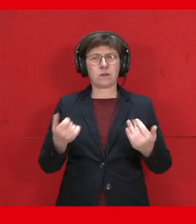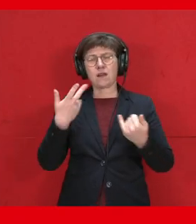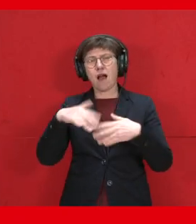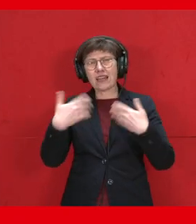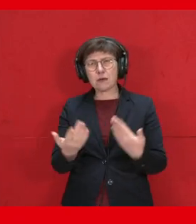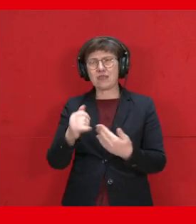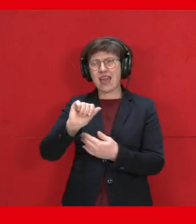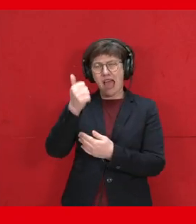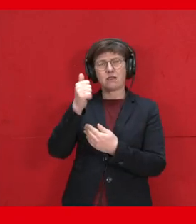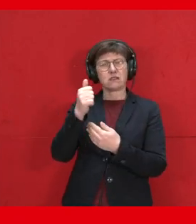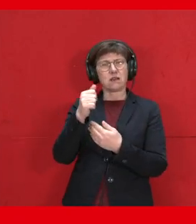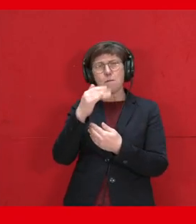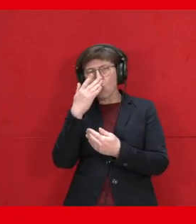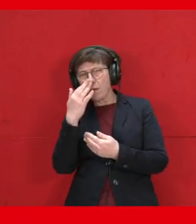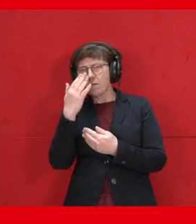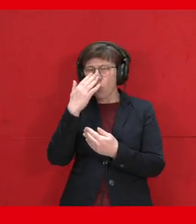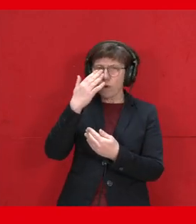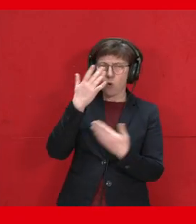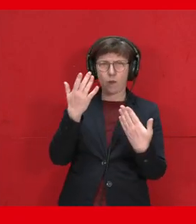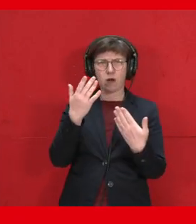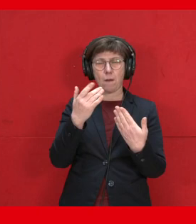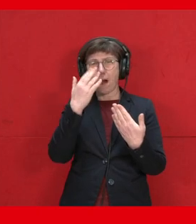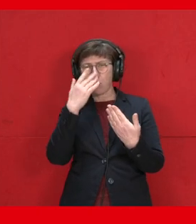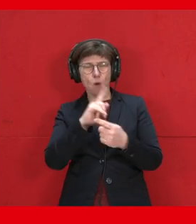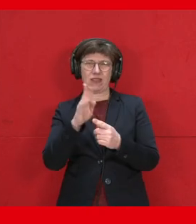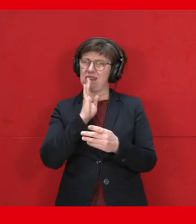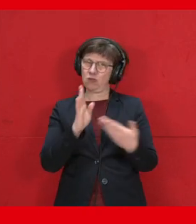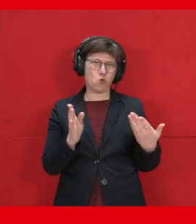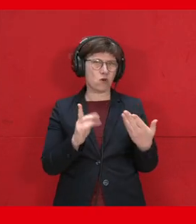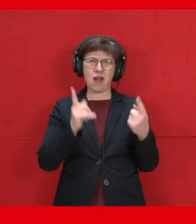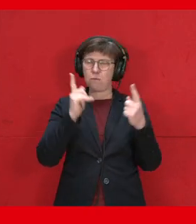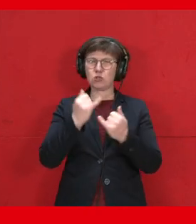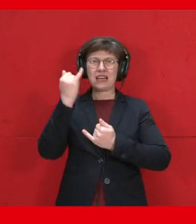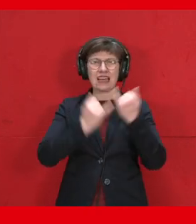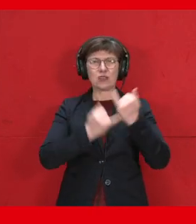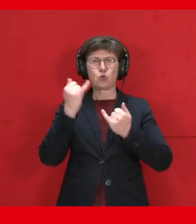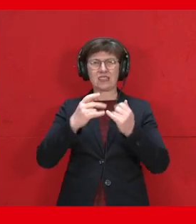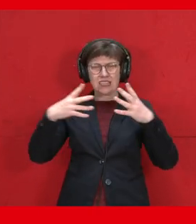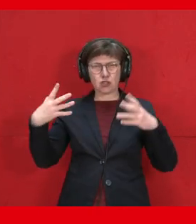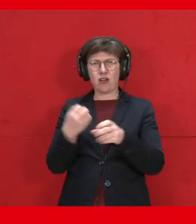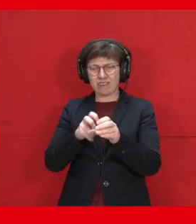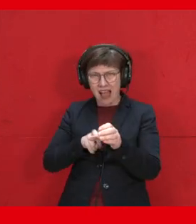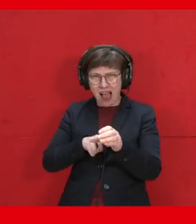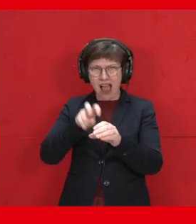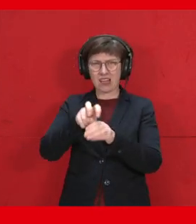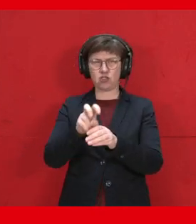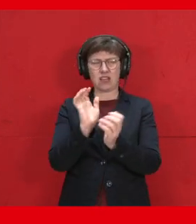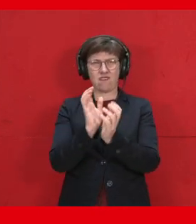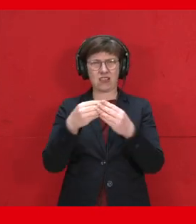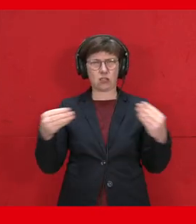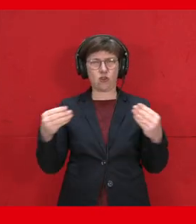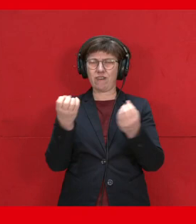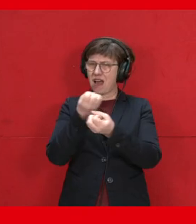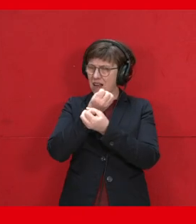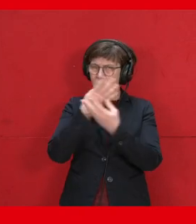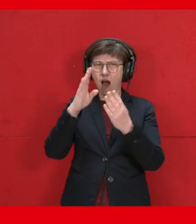die ersten Prototypen. Aber Prototypen sind nicht genug. Wir müssen den industriellen Einstieg schaffen. Und das geht nur mit einer klaren